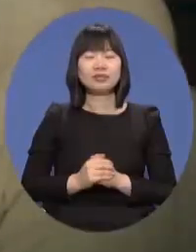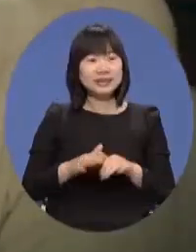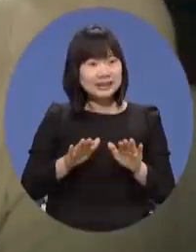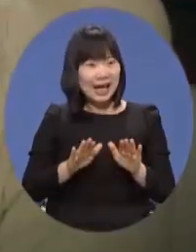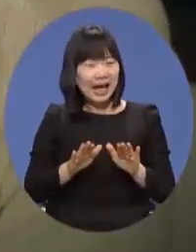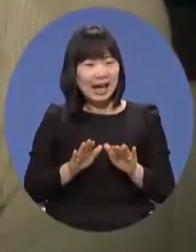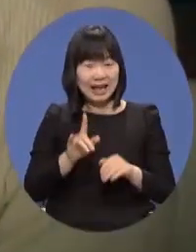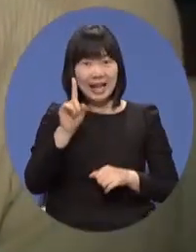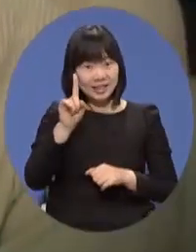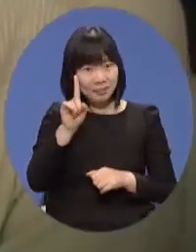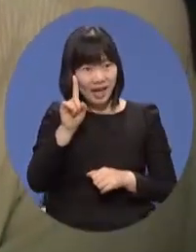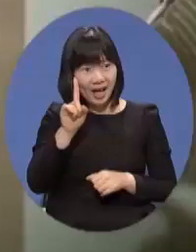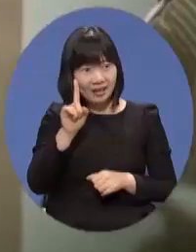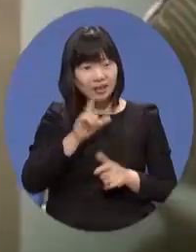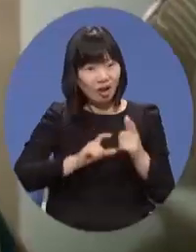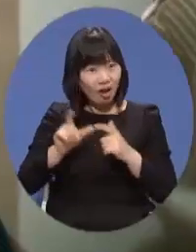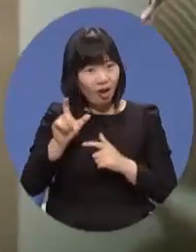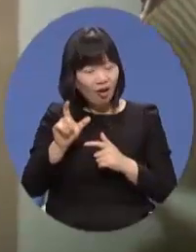자, 한 입만 더 먹을까?